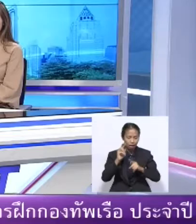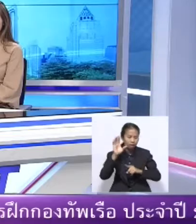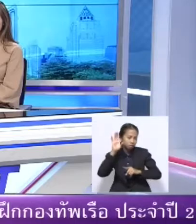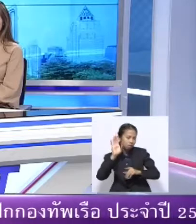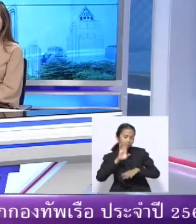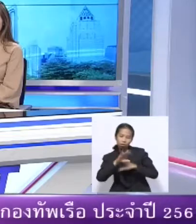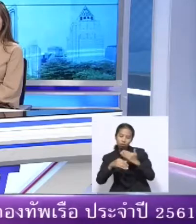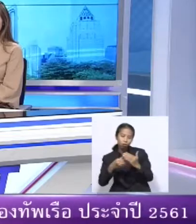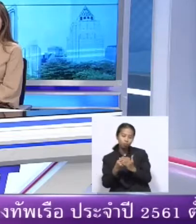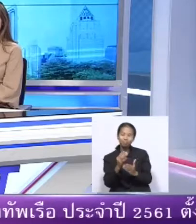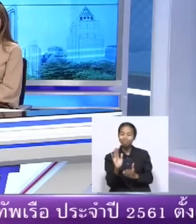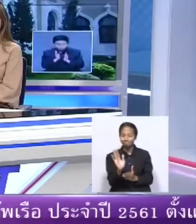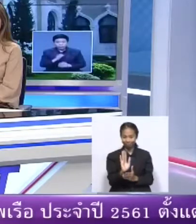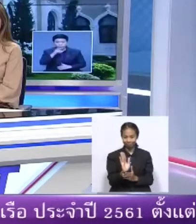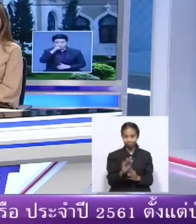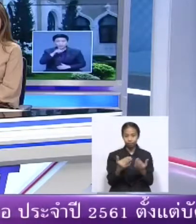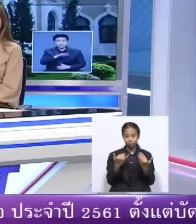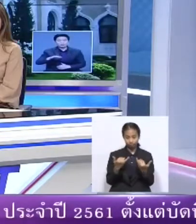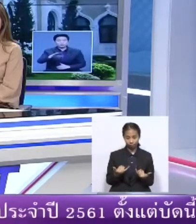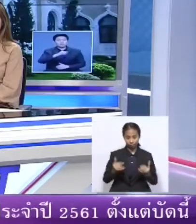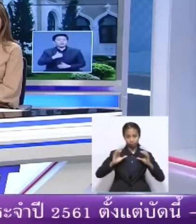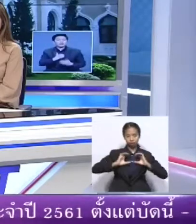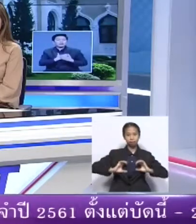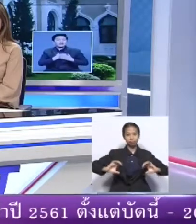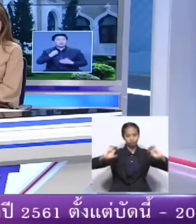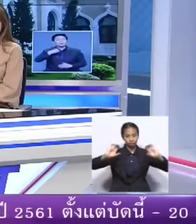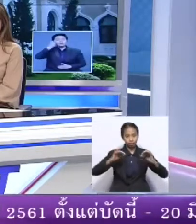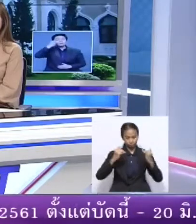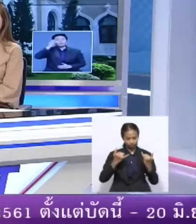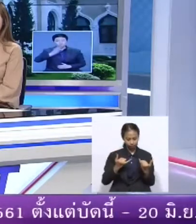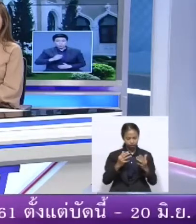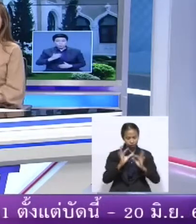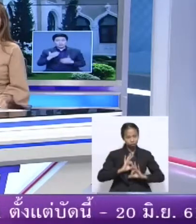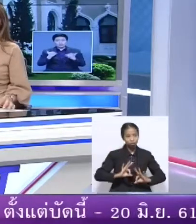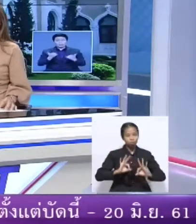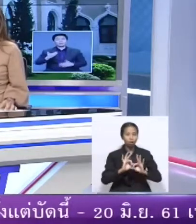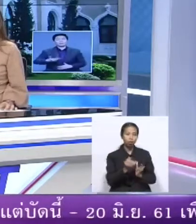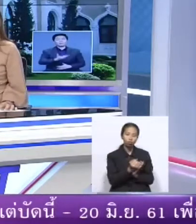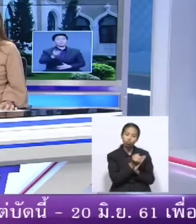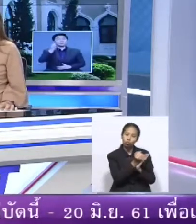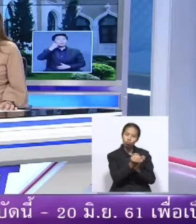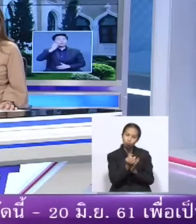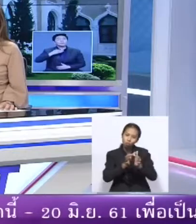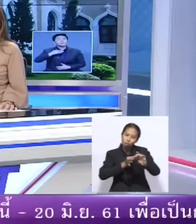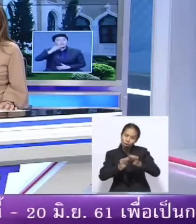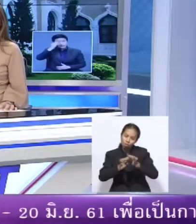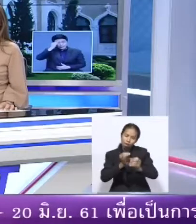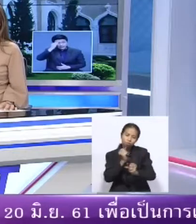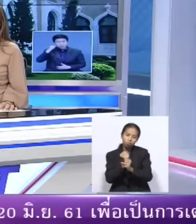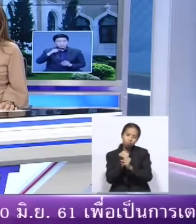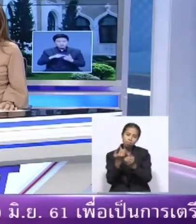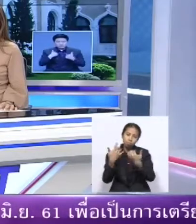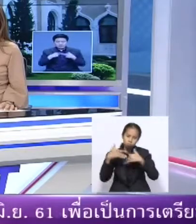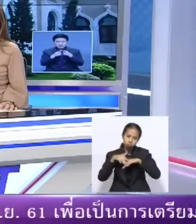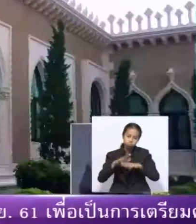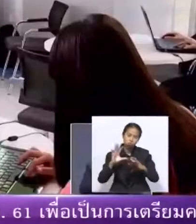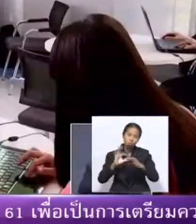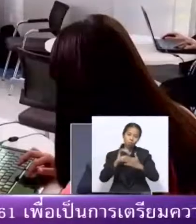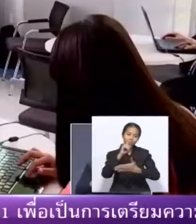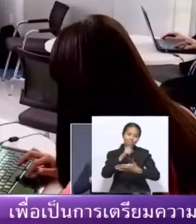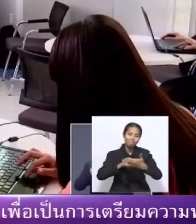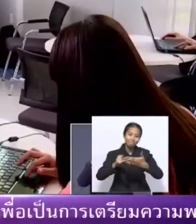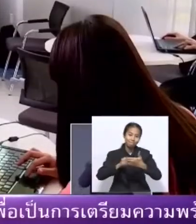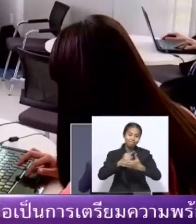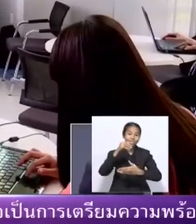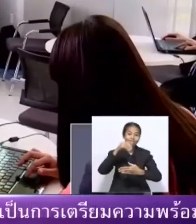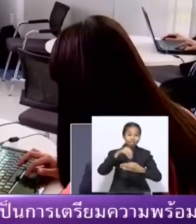ๆแล้วท่านก็ย้ำนะคะว่าจริงๆแล้วเนี่ยรัฐบาลเนี่ยกำลังเร่งสร้างความปรองดองการเดินหน้าการเลือกตั้งกันอยู่ด้วยนะคะพลเอกประยุ